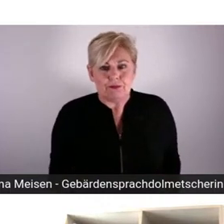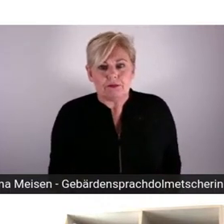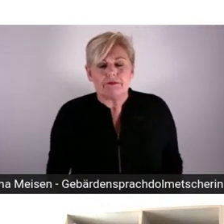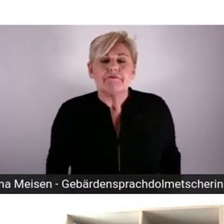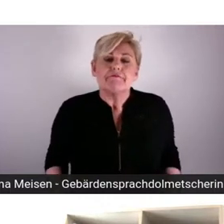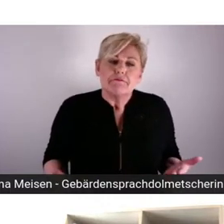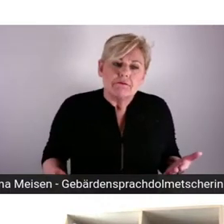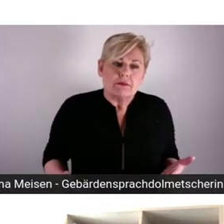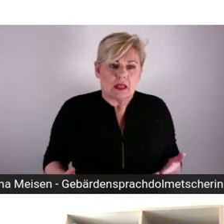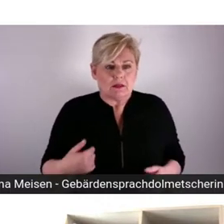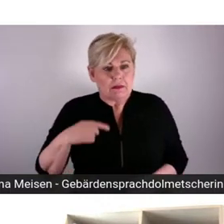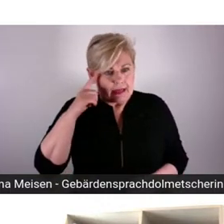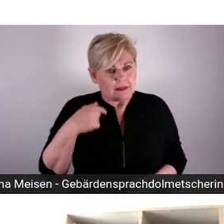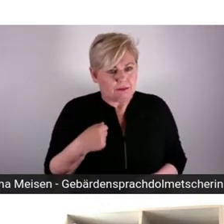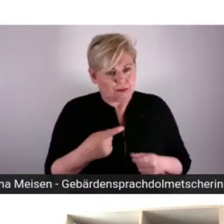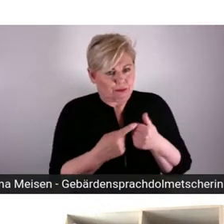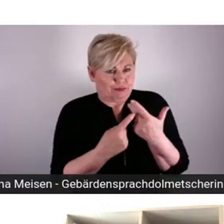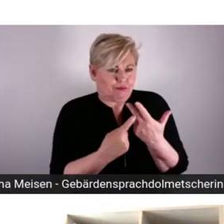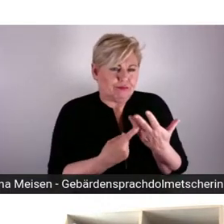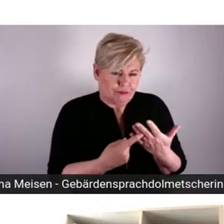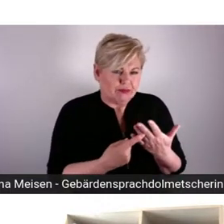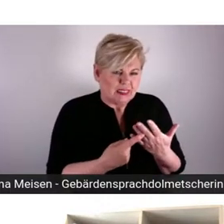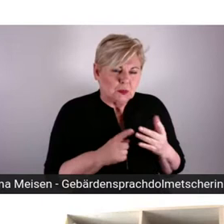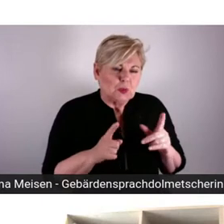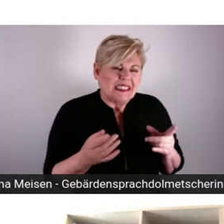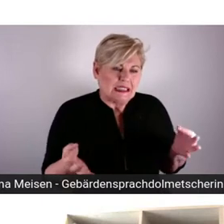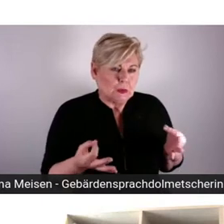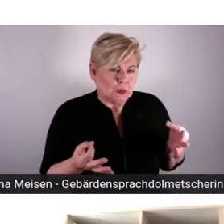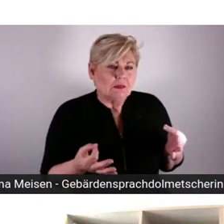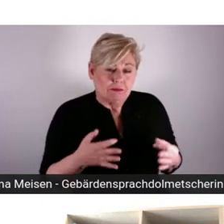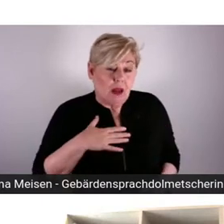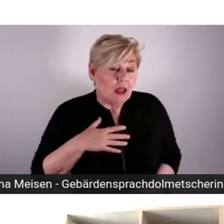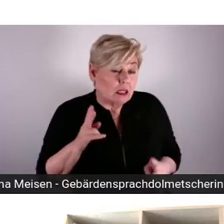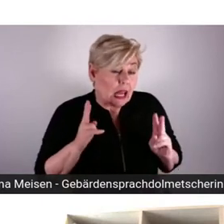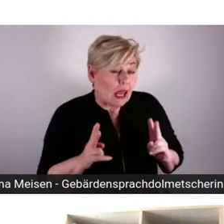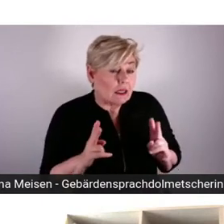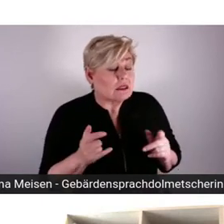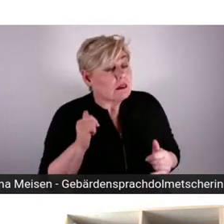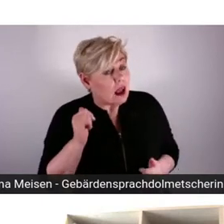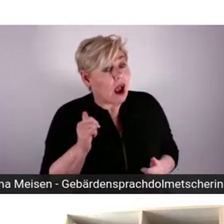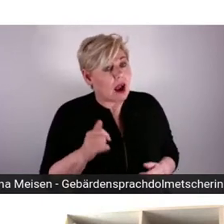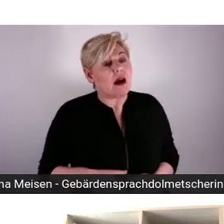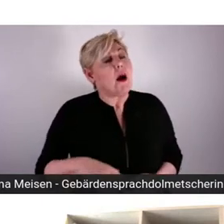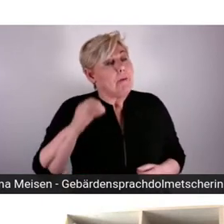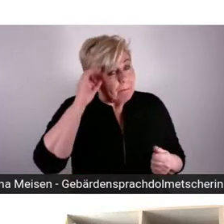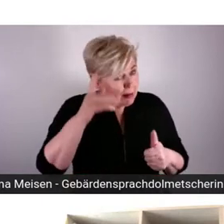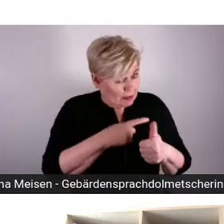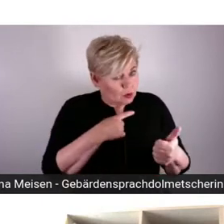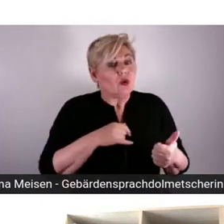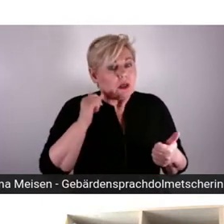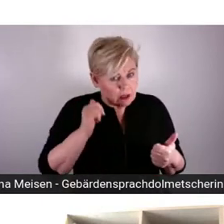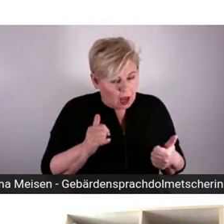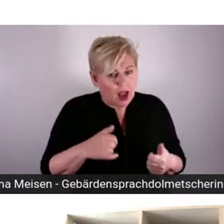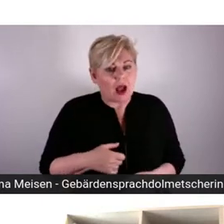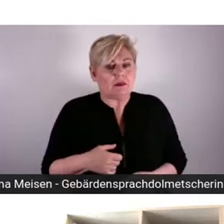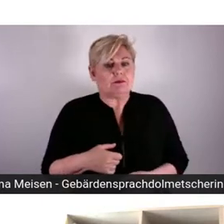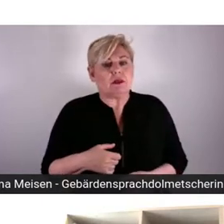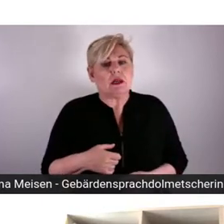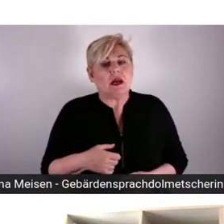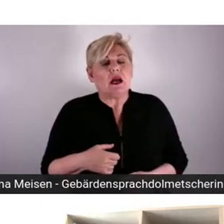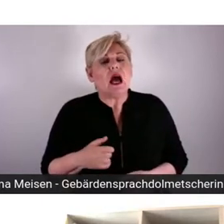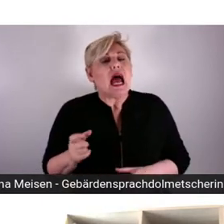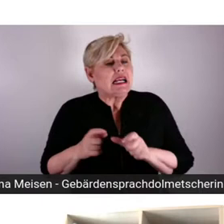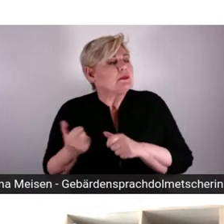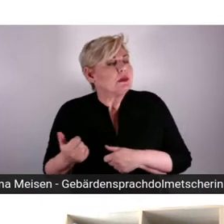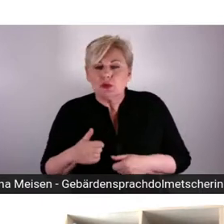sind mehrere Hausaufgaben in dem Bereich zu machen. Und Sie haben absolut recht, wenn wir sagen, Aufstieg durch Bildung. Leider hat sich die SPD davon verabschiedet, aber wir setzen